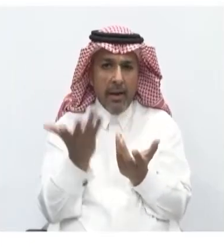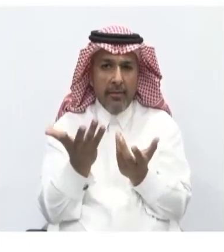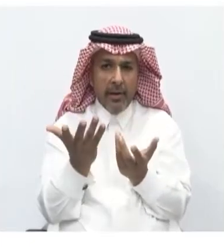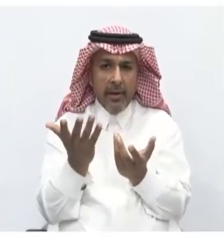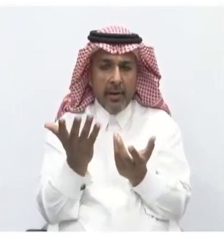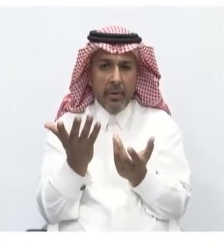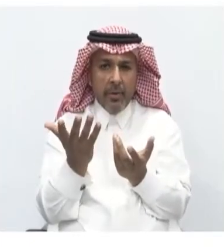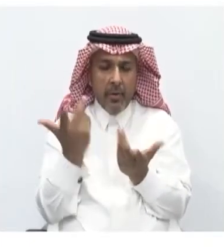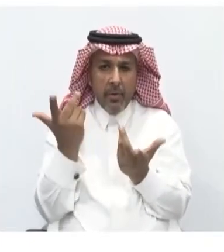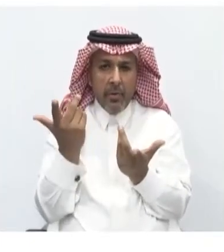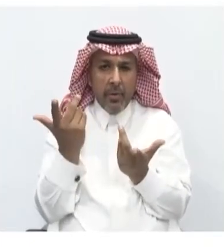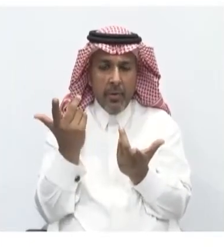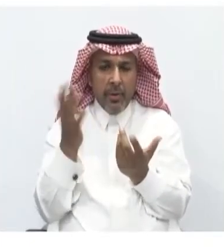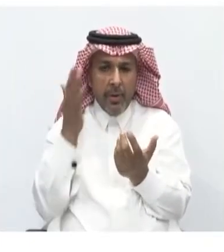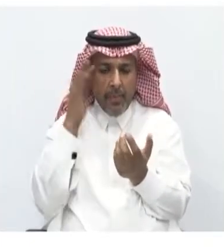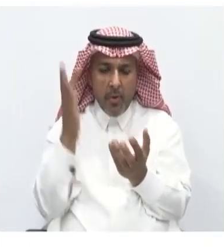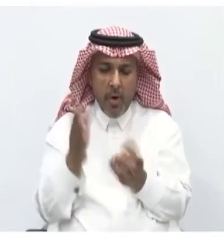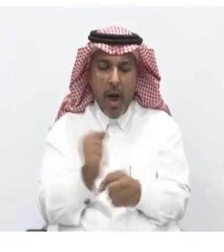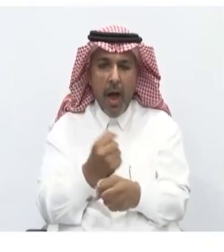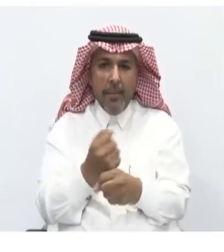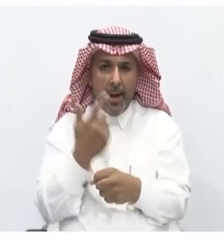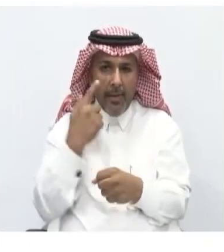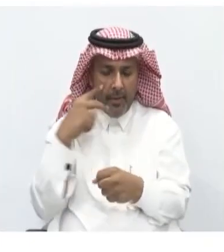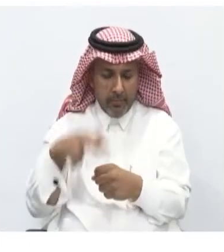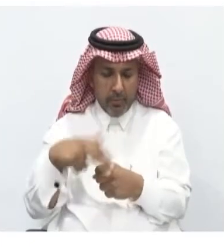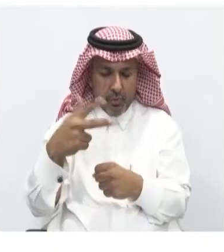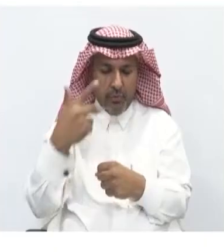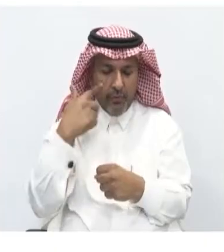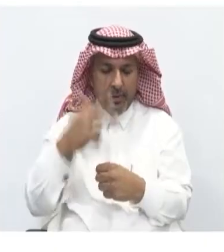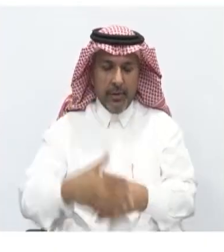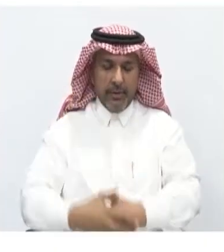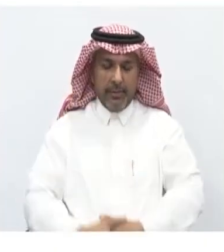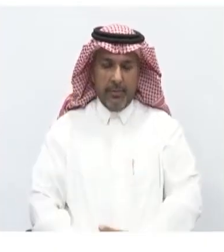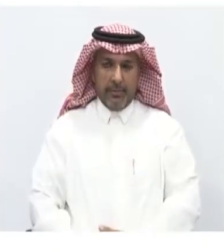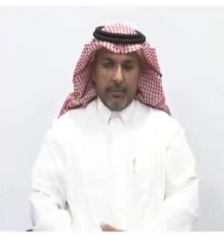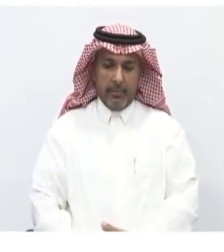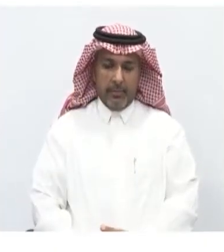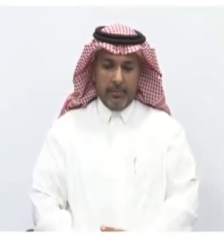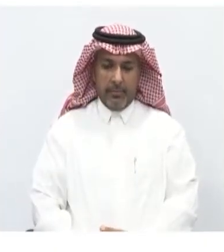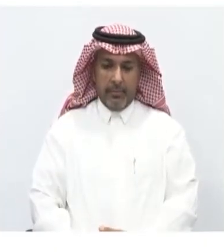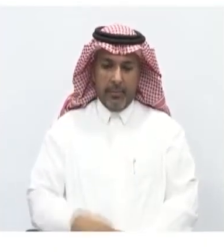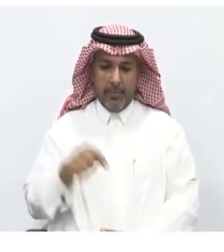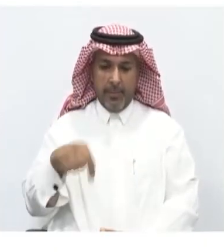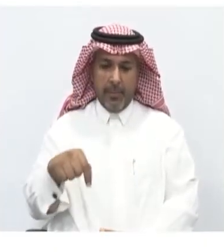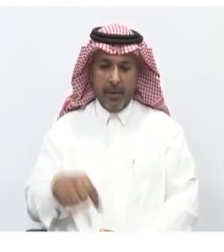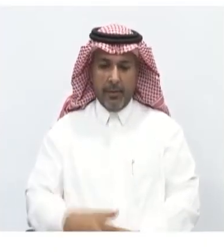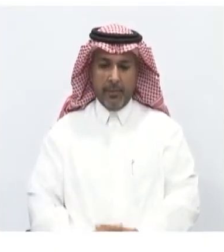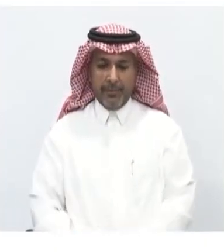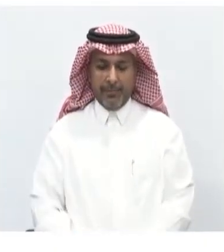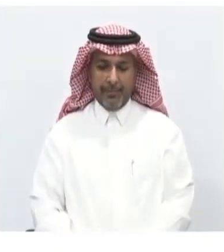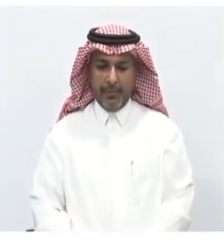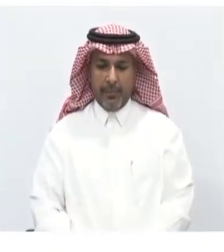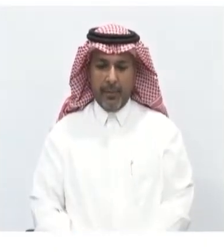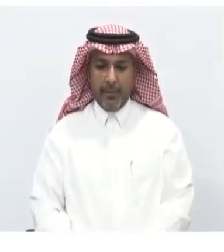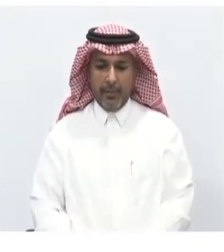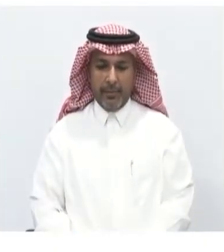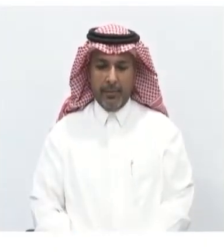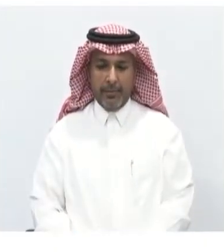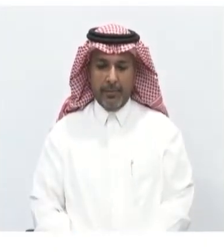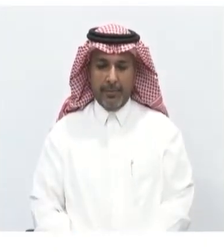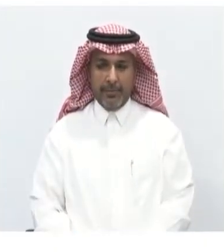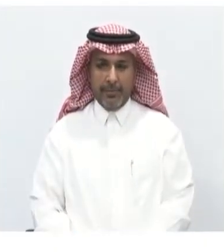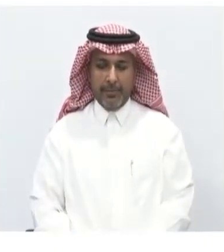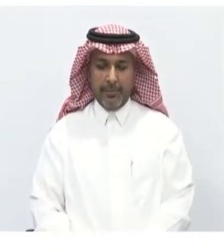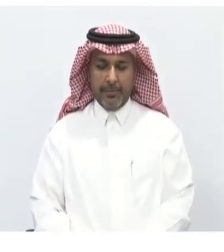الصحيحه للاجابه عن هذه الاسئله اذا درسنا اليوم باذن الله عن الحسابات